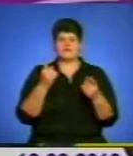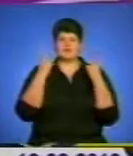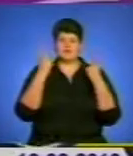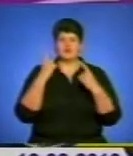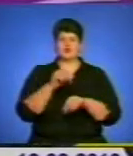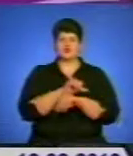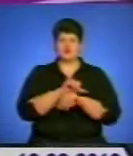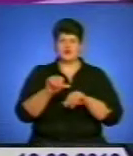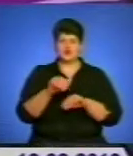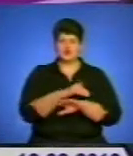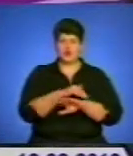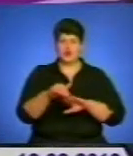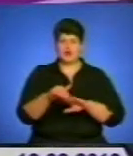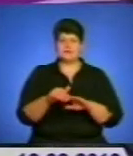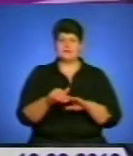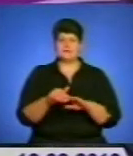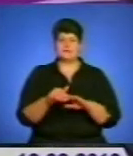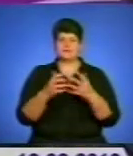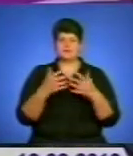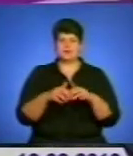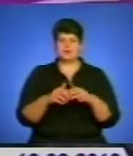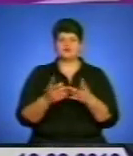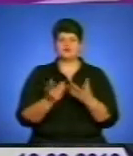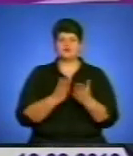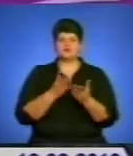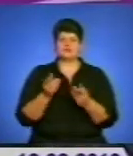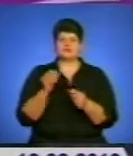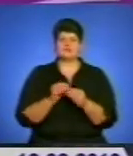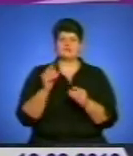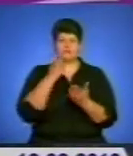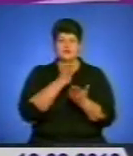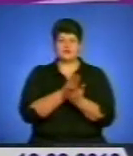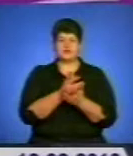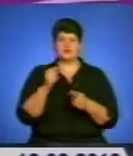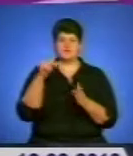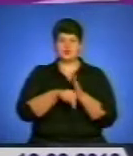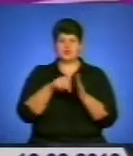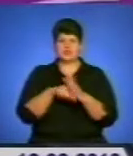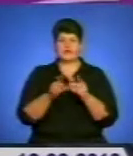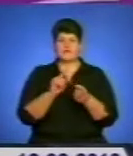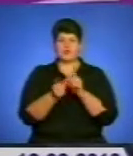інструмента, зорієнтованого на внутрішнє реформування країни.